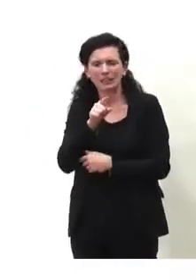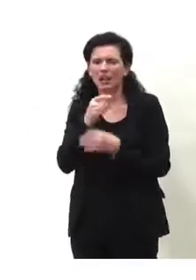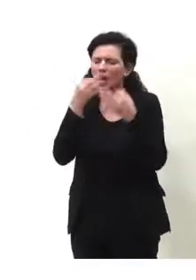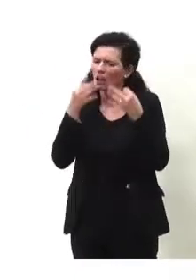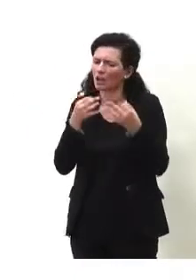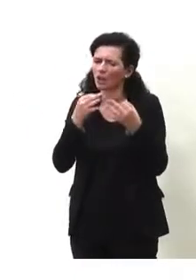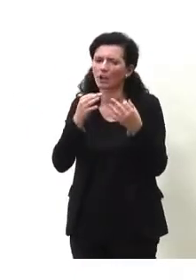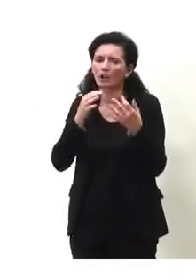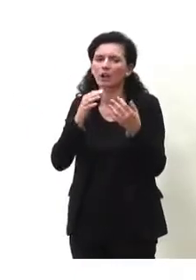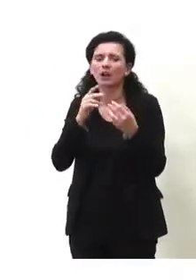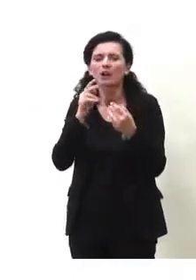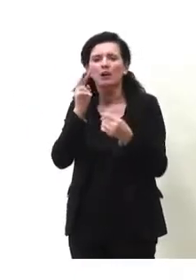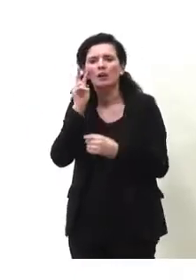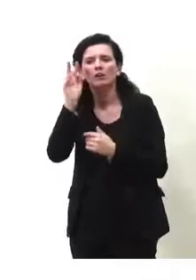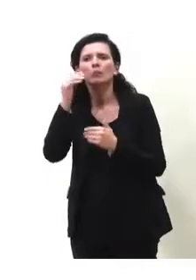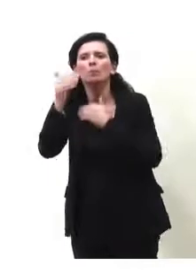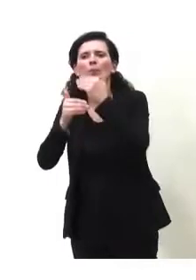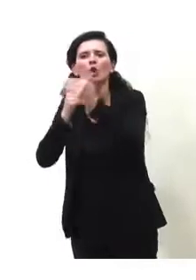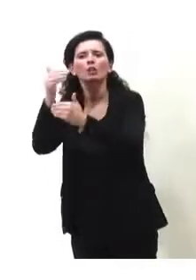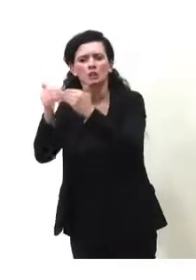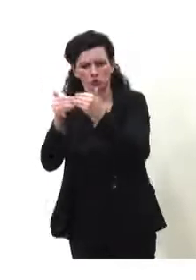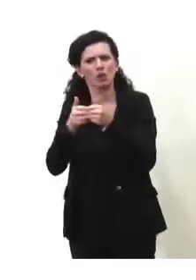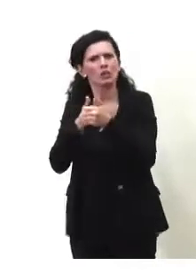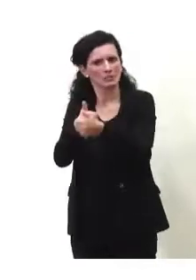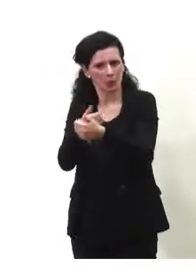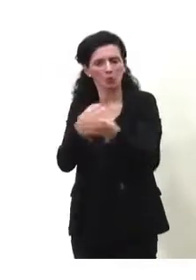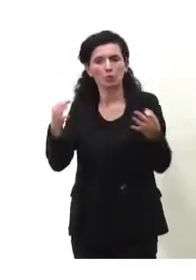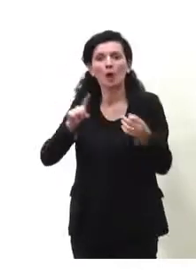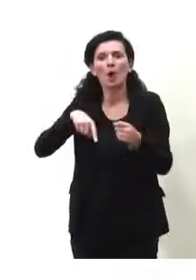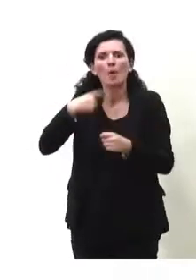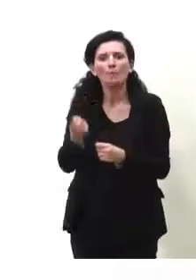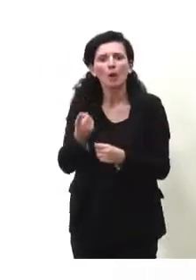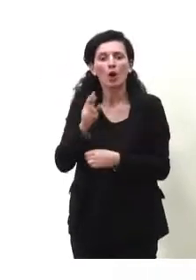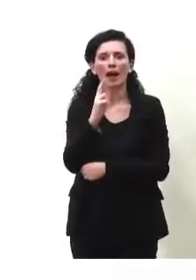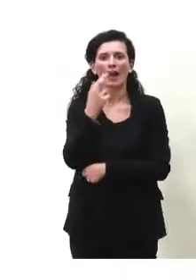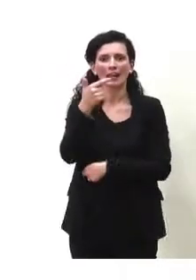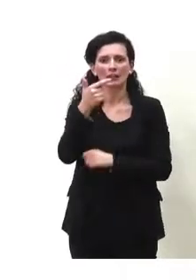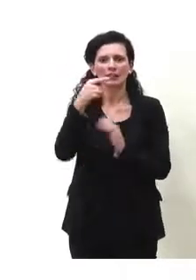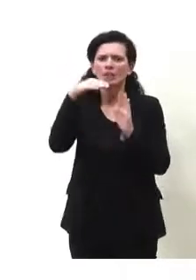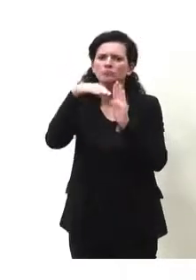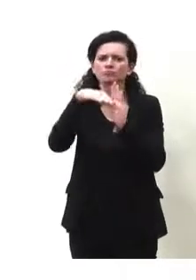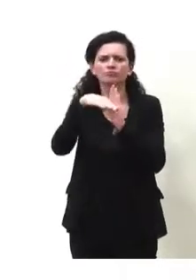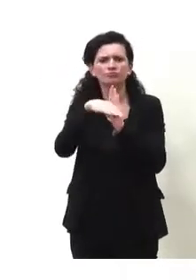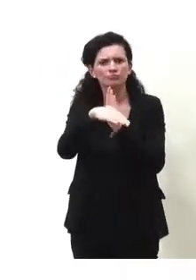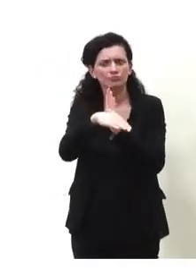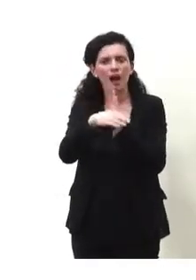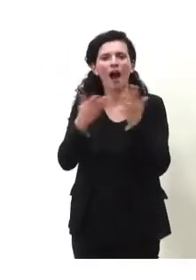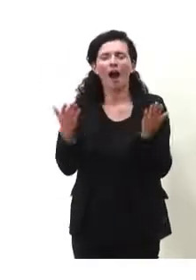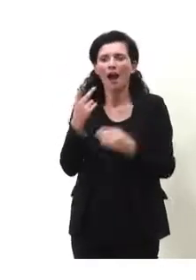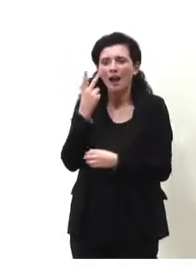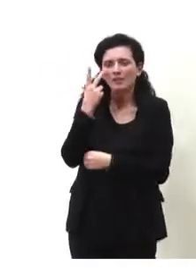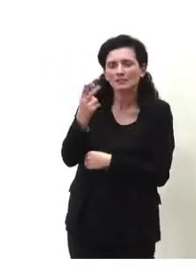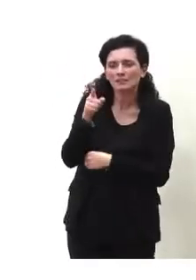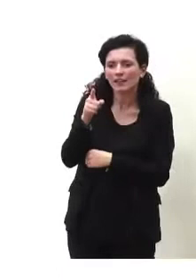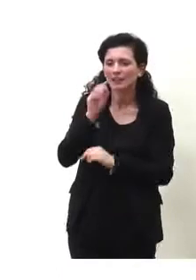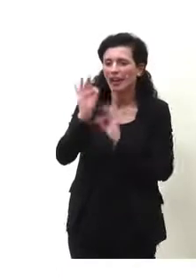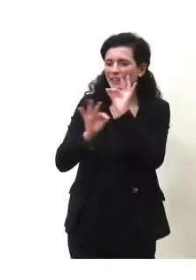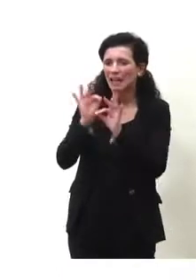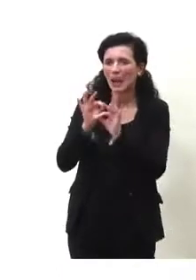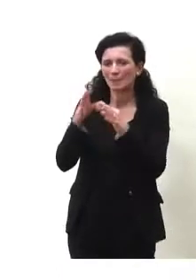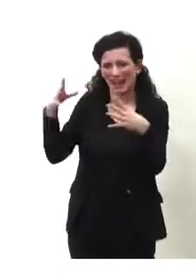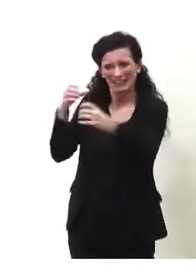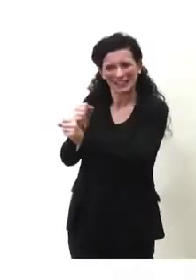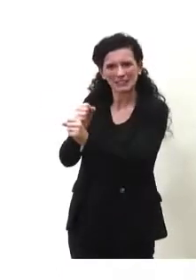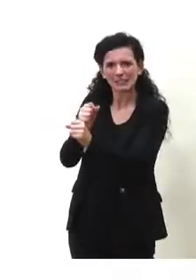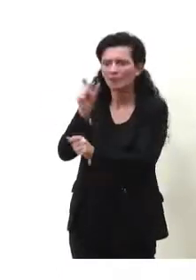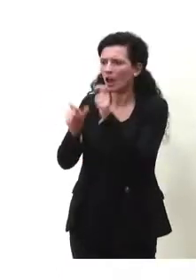le proiezioni per un periodo, però poi gradualmente RT è calato e quindi hanno cominciato ad avere meno ammissioni in terapia intensiva, e